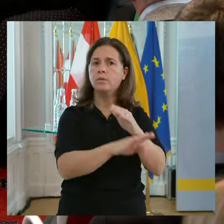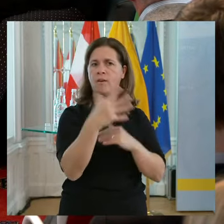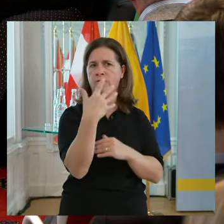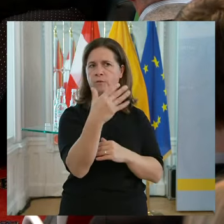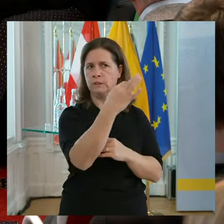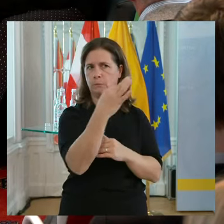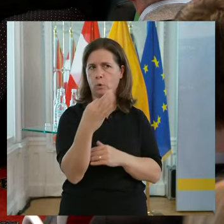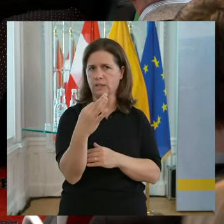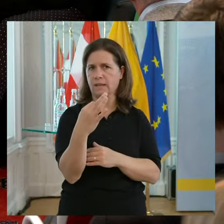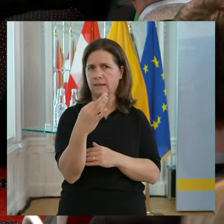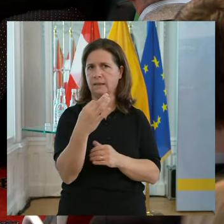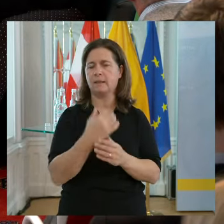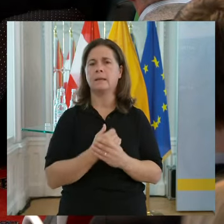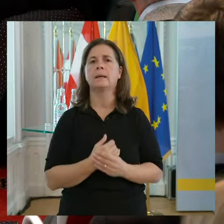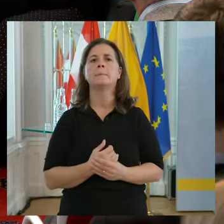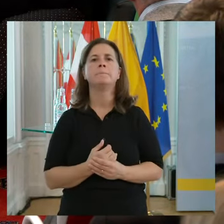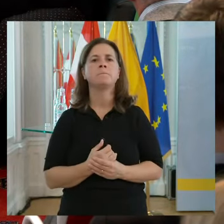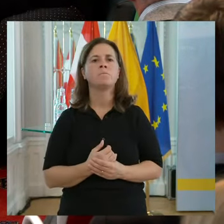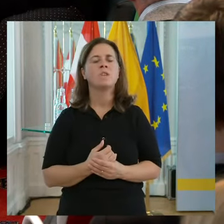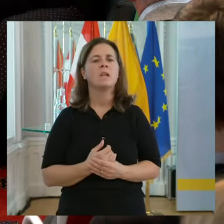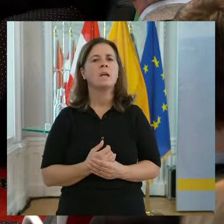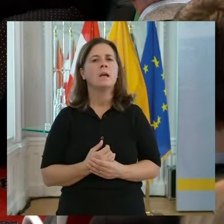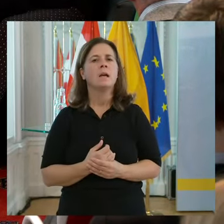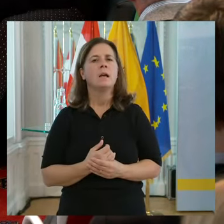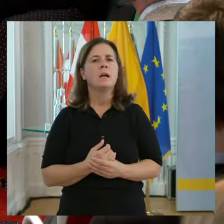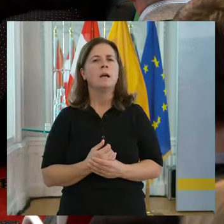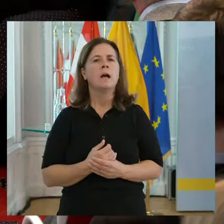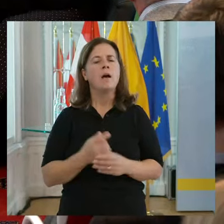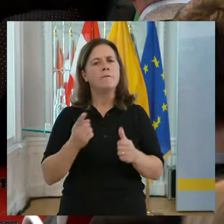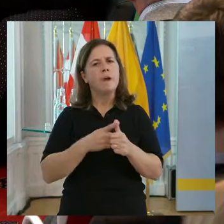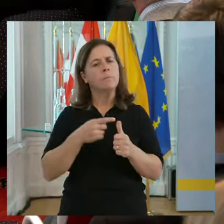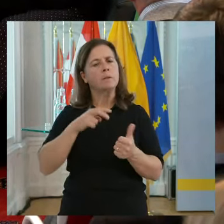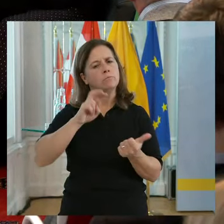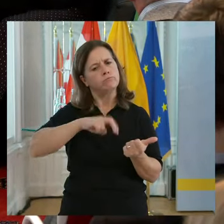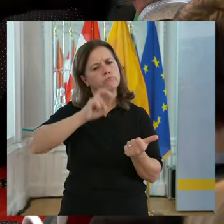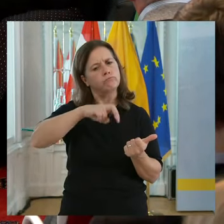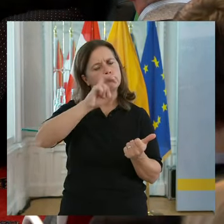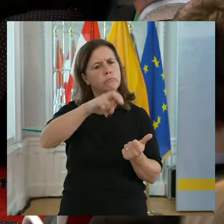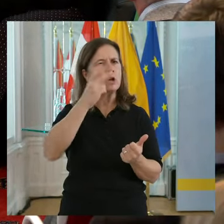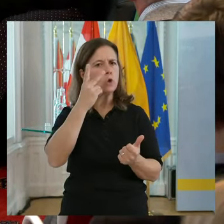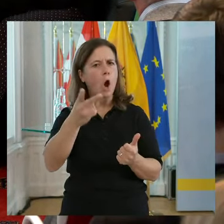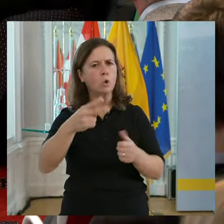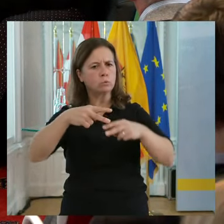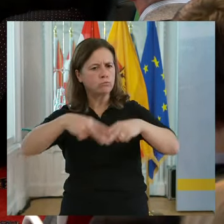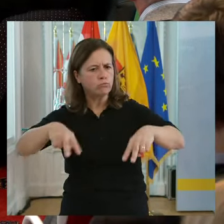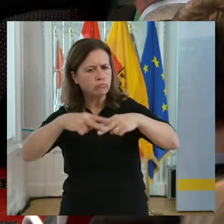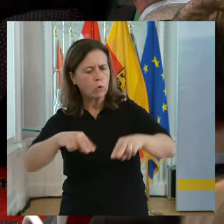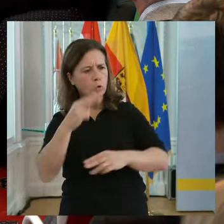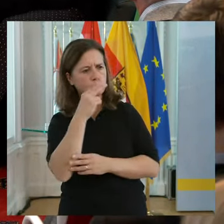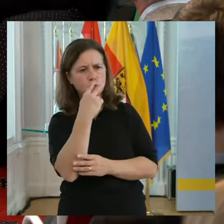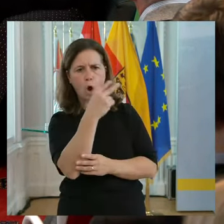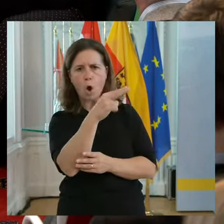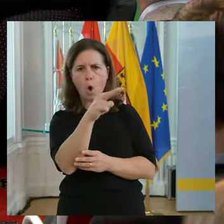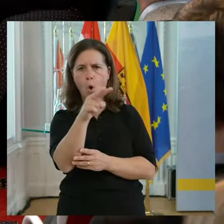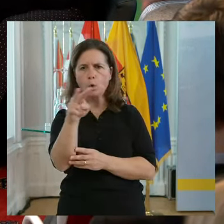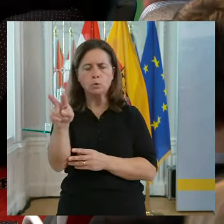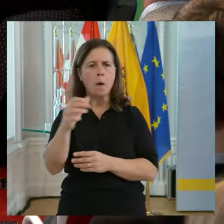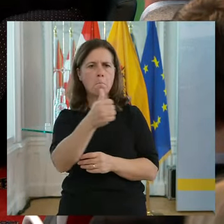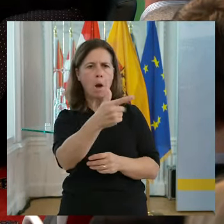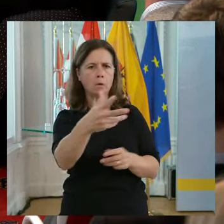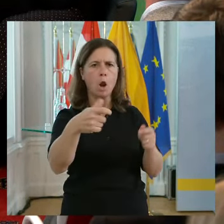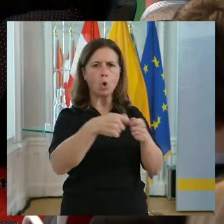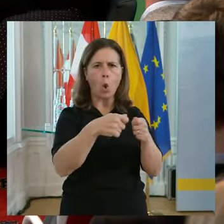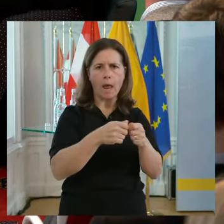haben. Also wenn man durchs Gelände geht, wenn man durch die Kantine geht, dann sieht man hin und wieder Kollegen